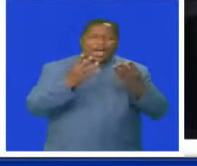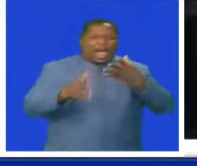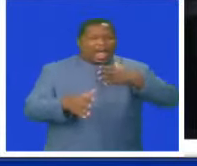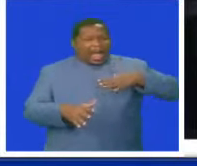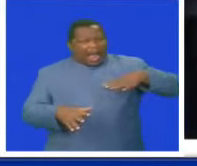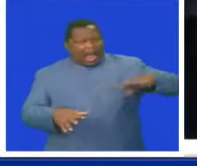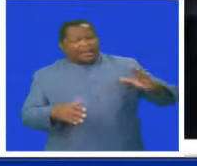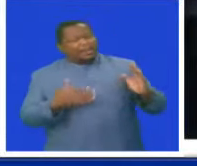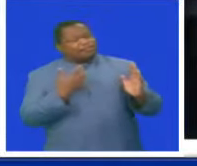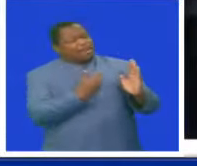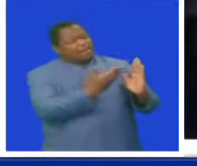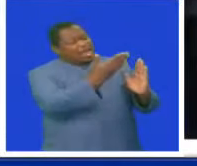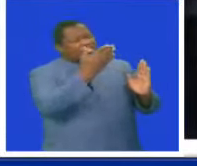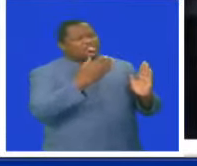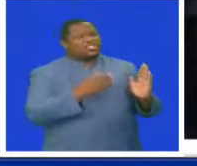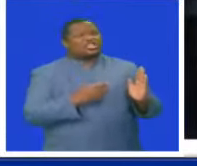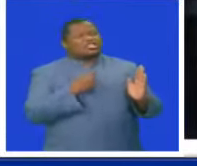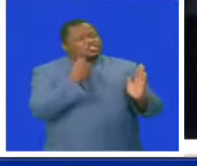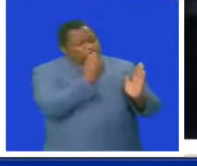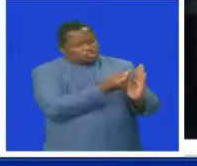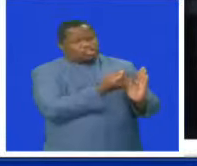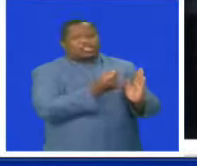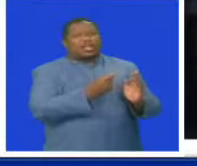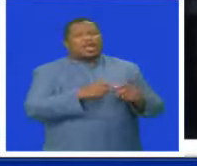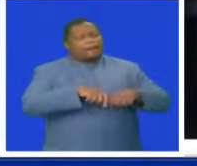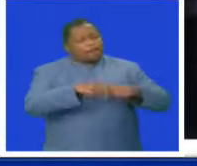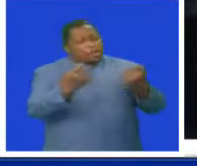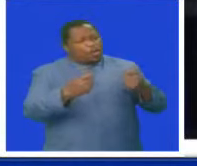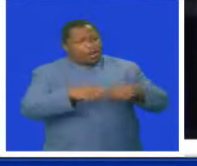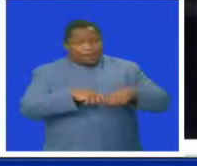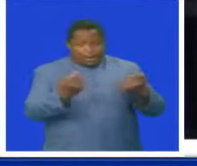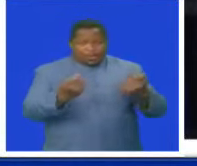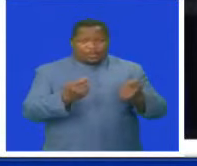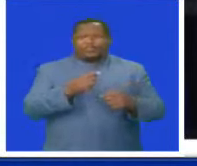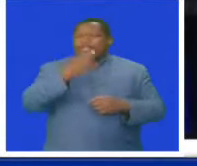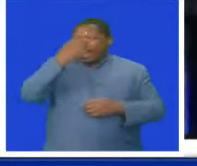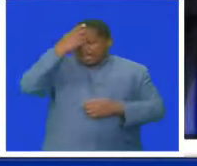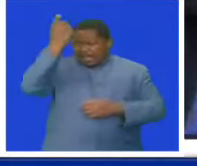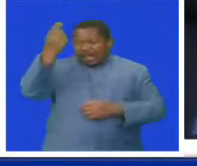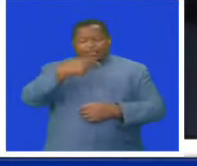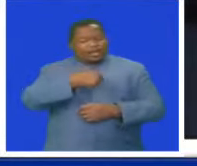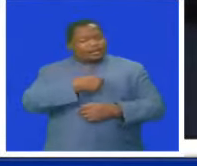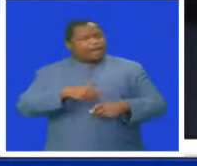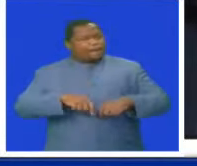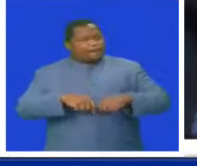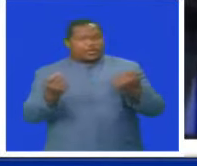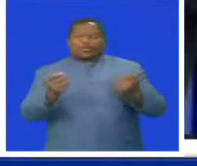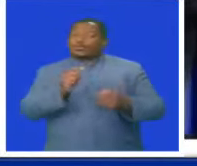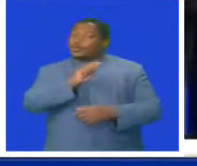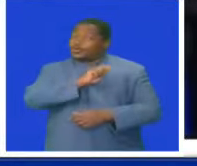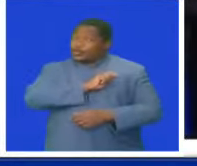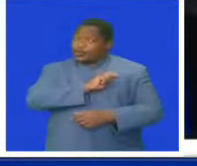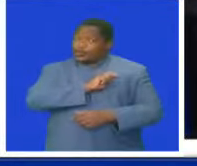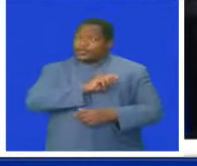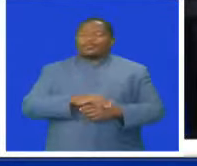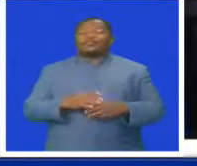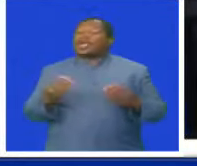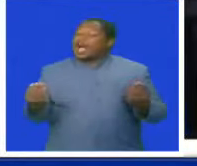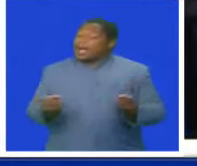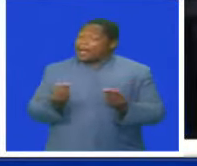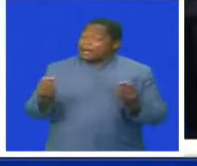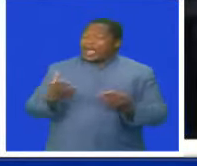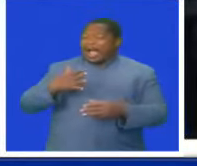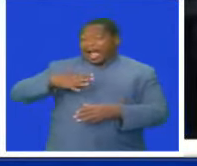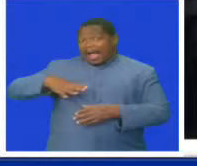sekunebantu lesebaphula bangasalandzeli bekunene le migomo lebekiwe. Labanye abafuni